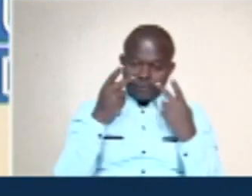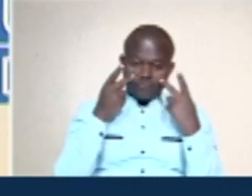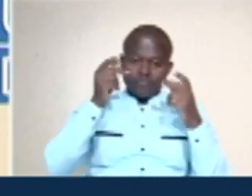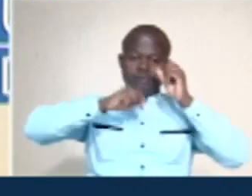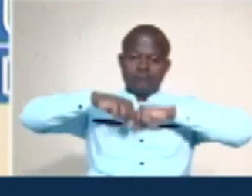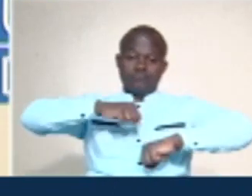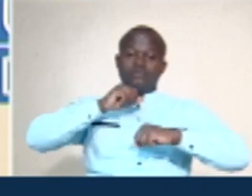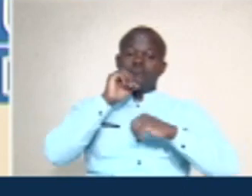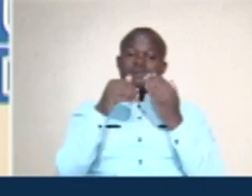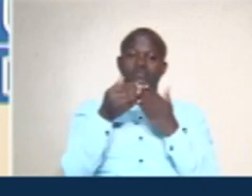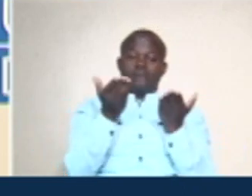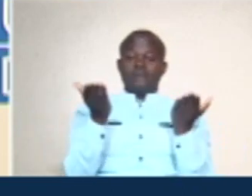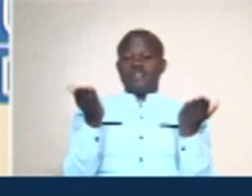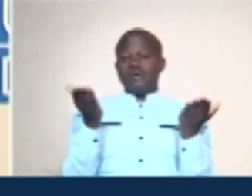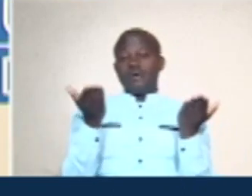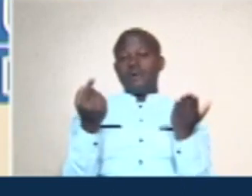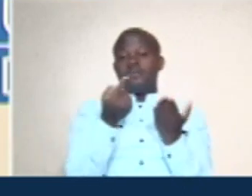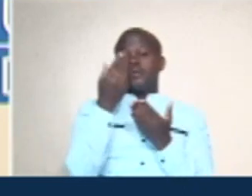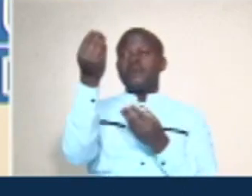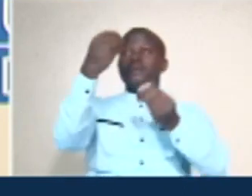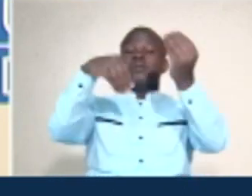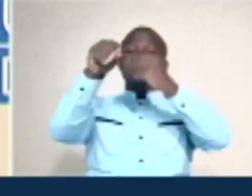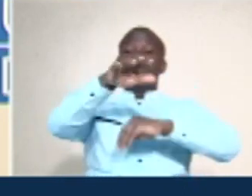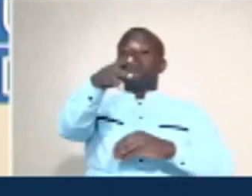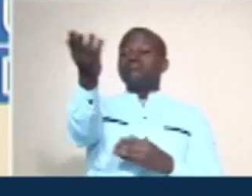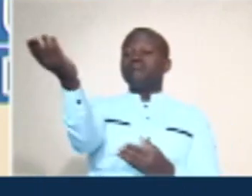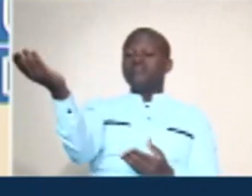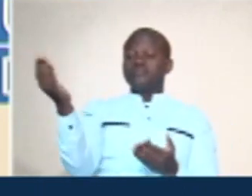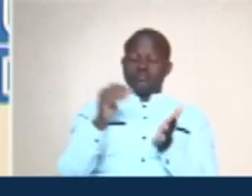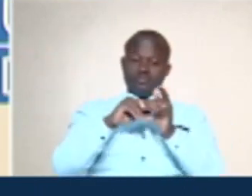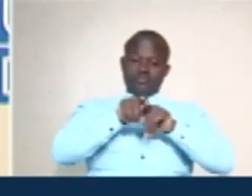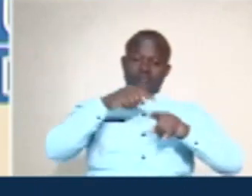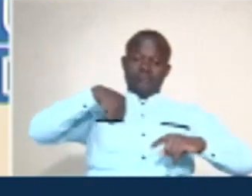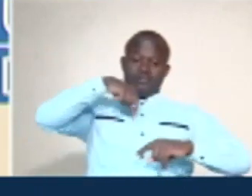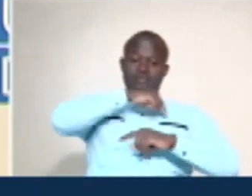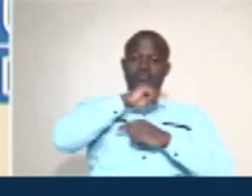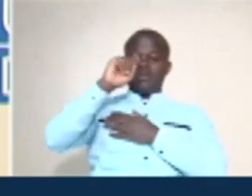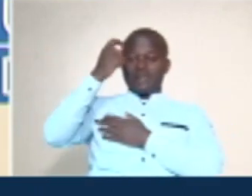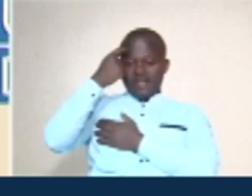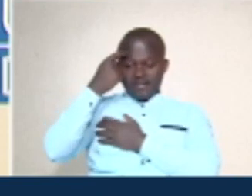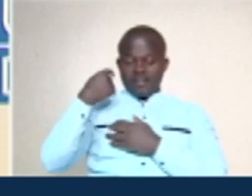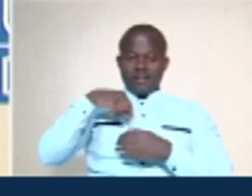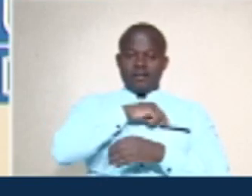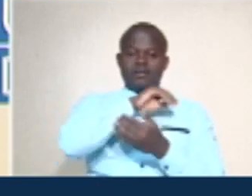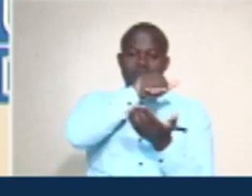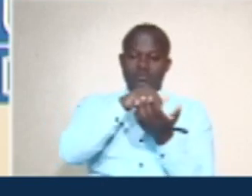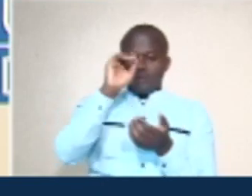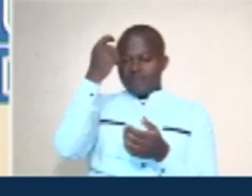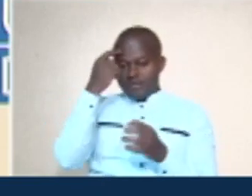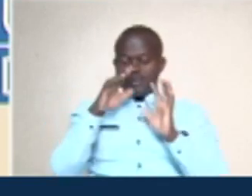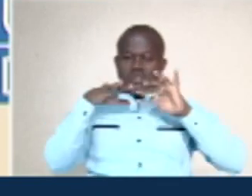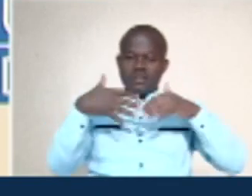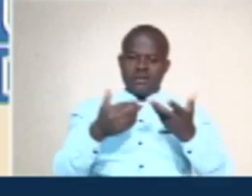marushanwa bitaba gusa ibyo kujyana gucuruza hanze ahubwo natwe ubwacu nka leta nibigo bya leta ni